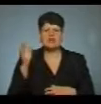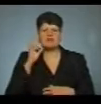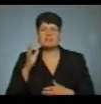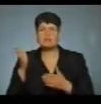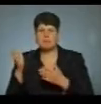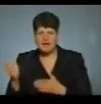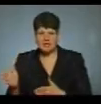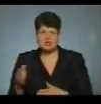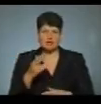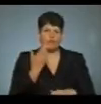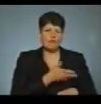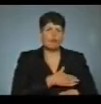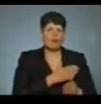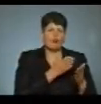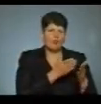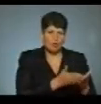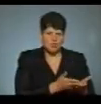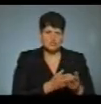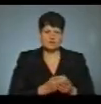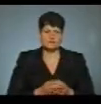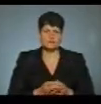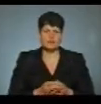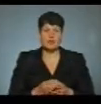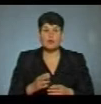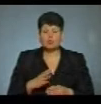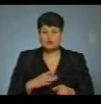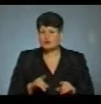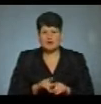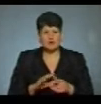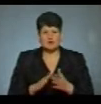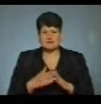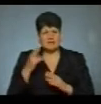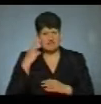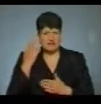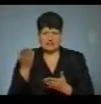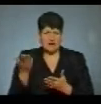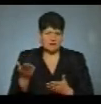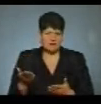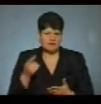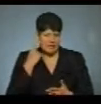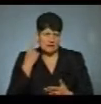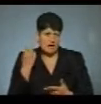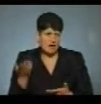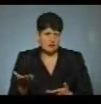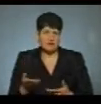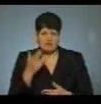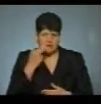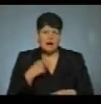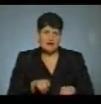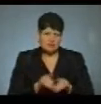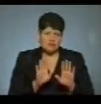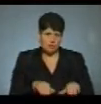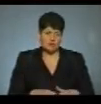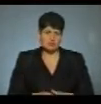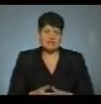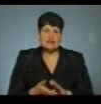така проблема є і в Польщі. І, скажімо так, була така сама ситуація в Китаї. Тому ми повинні і в Італії також, які де не